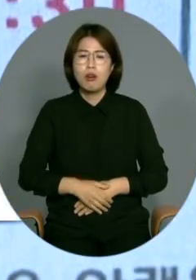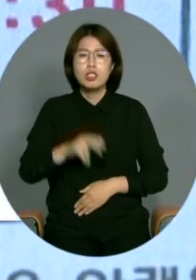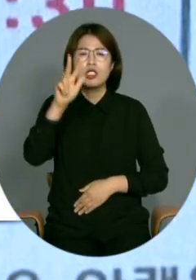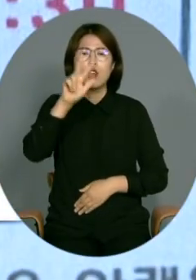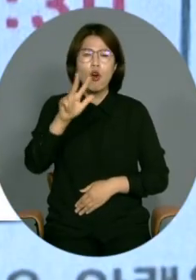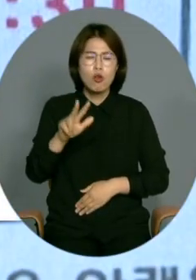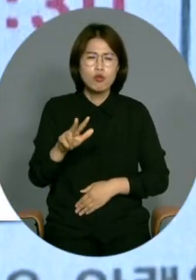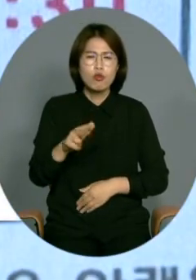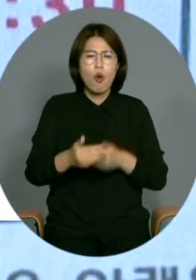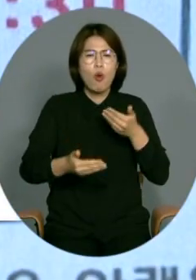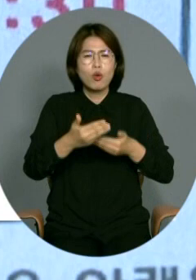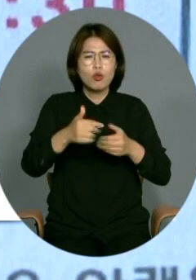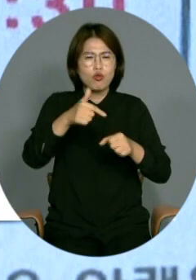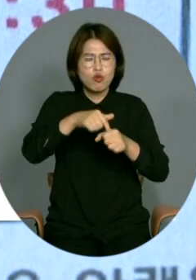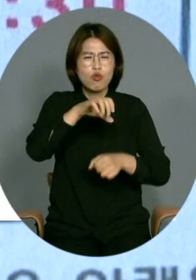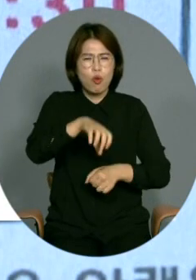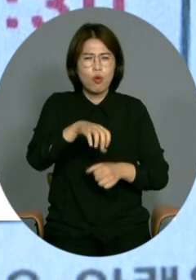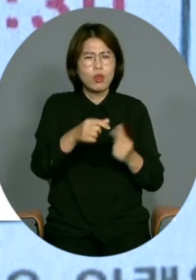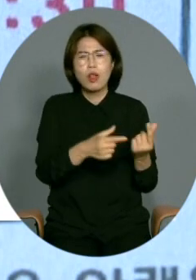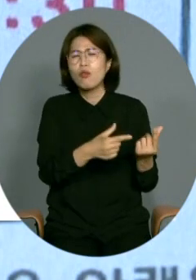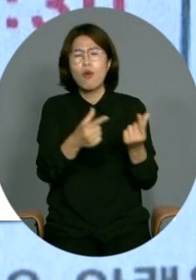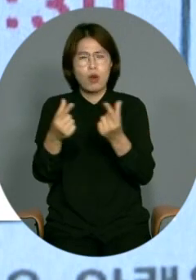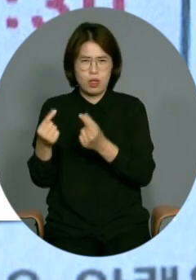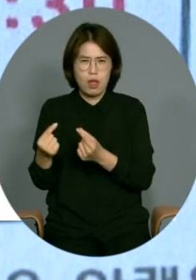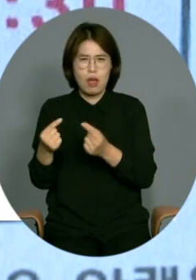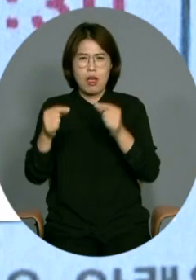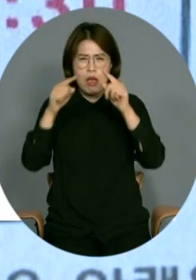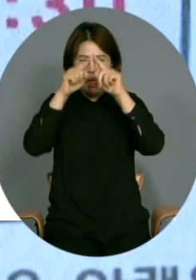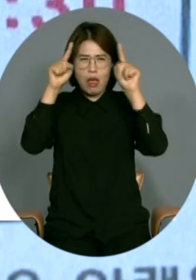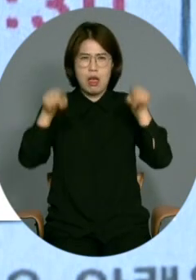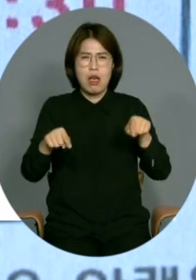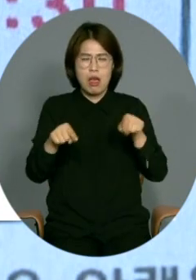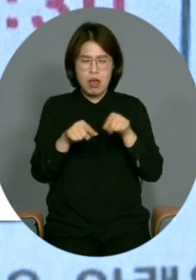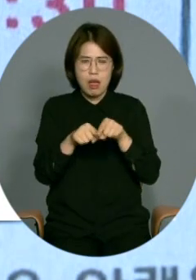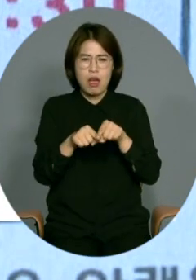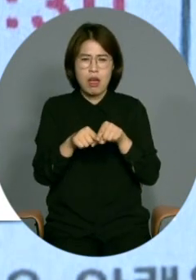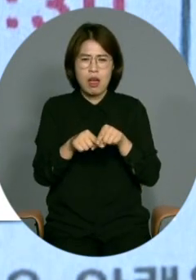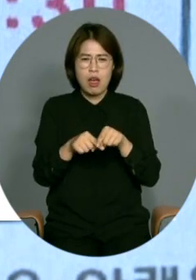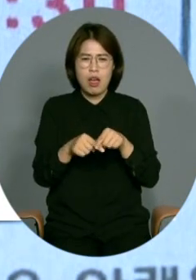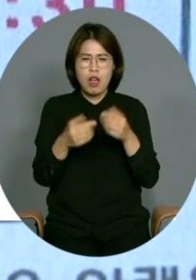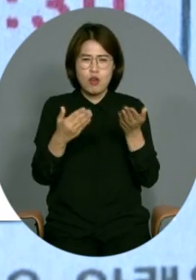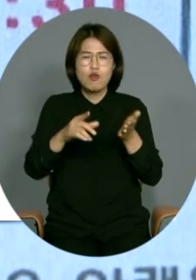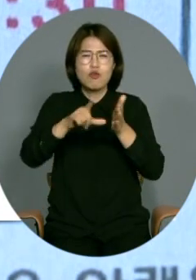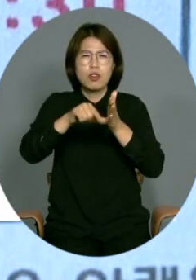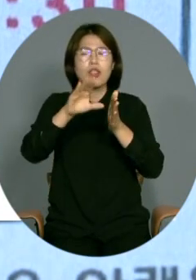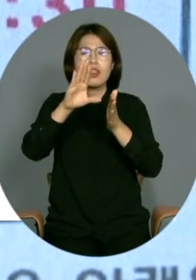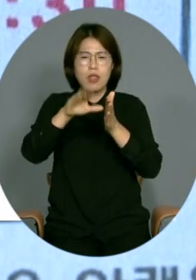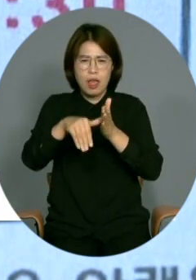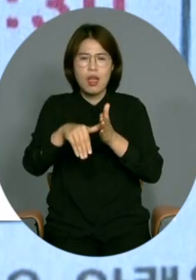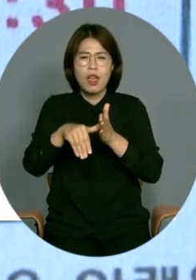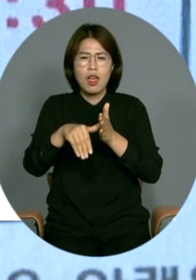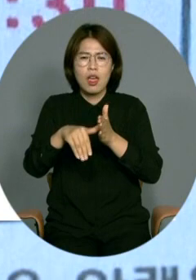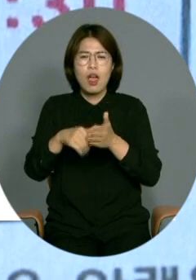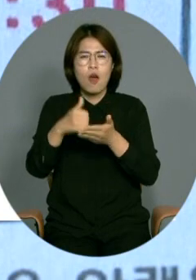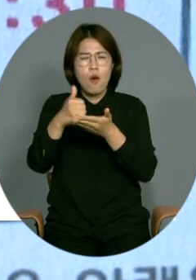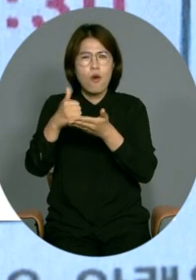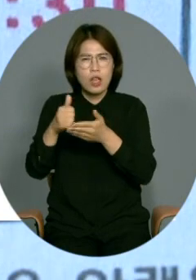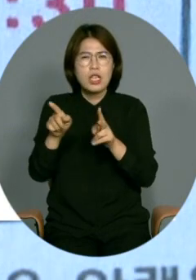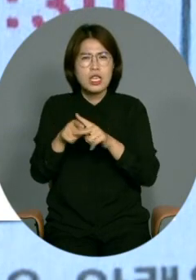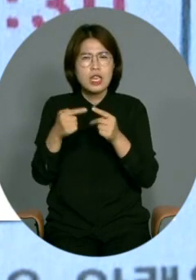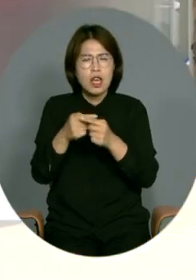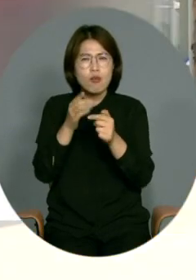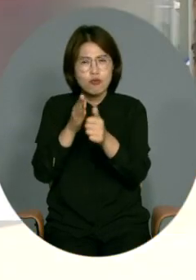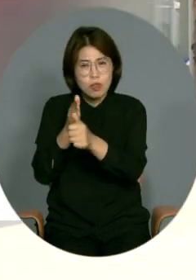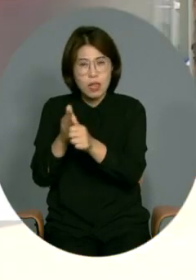주유소의 일반적인 현상인데 간판에 적어가지고 휴식 시간 해당됐을 때는 이제 고객님들한테